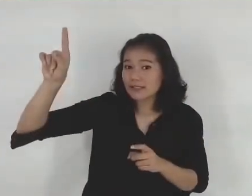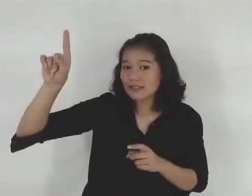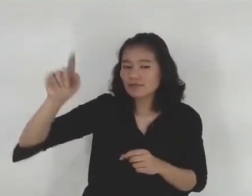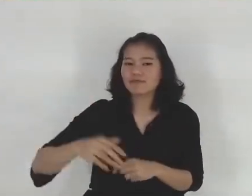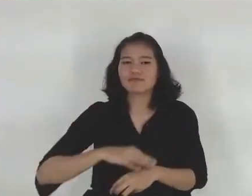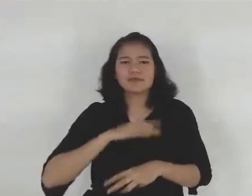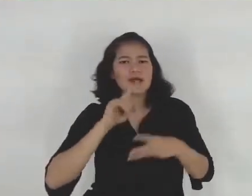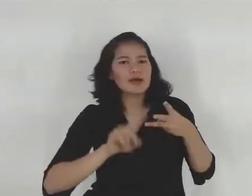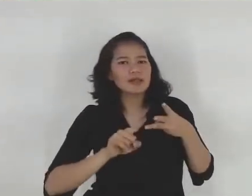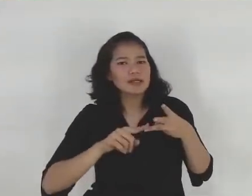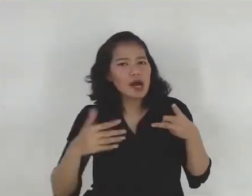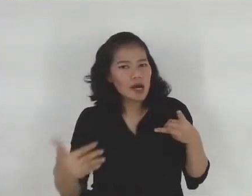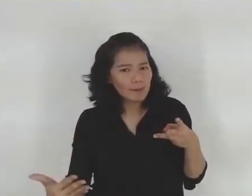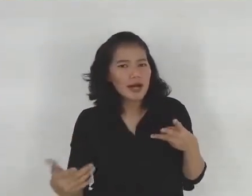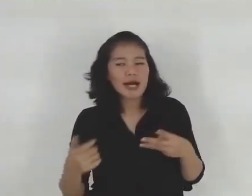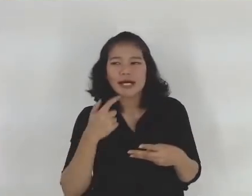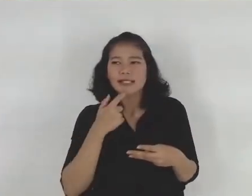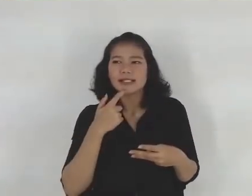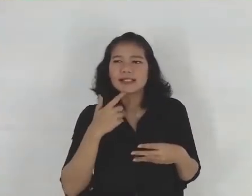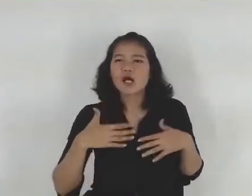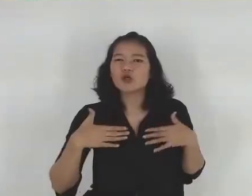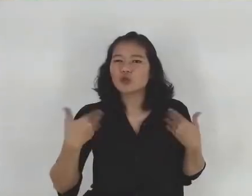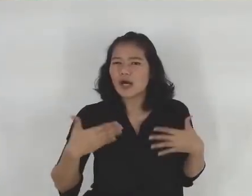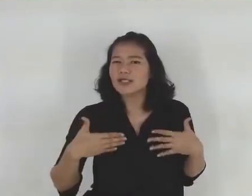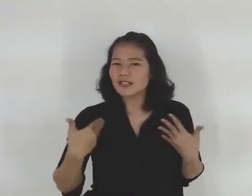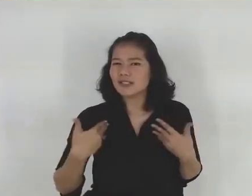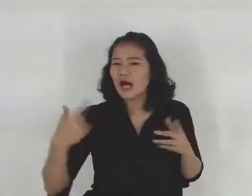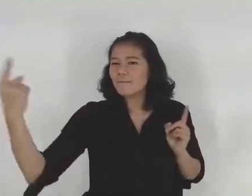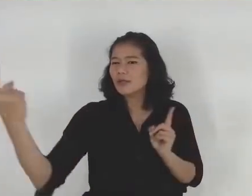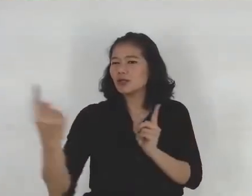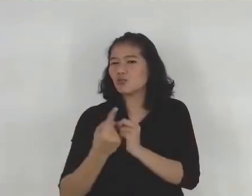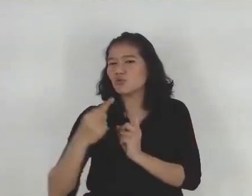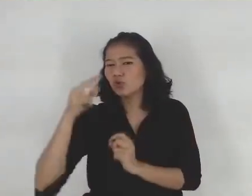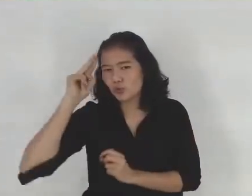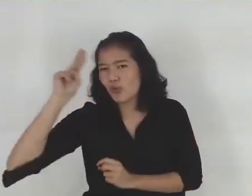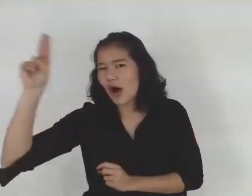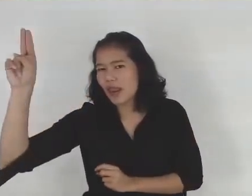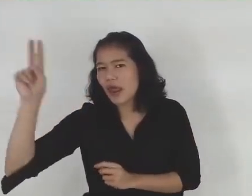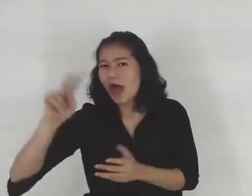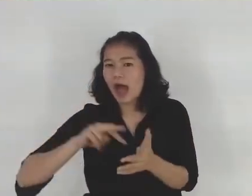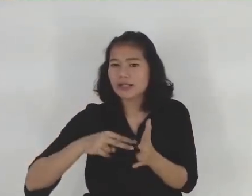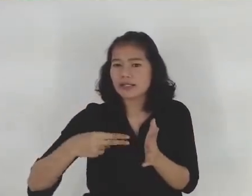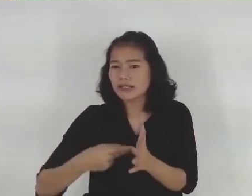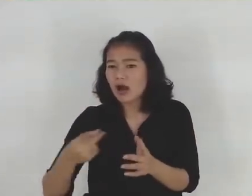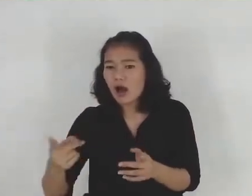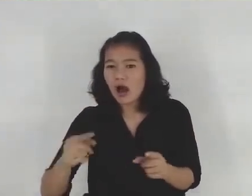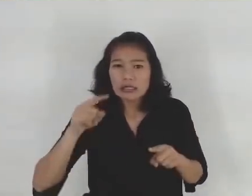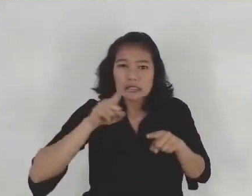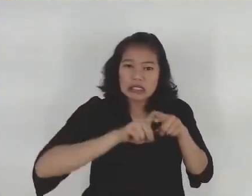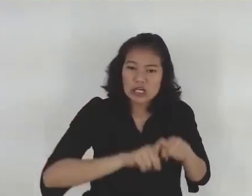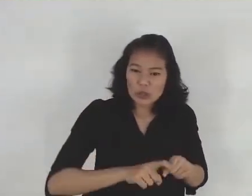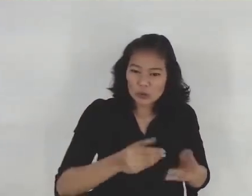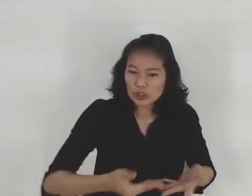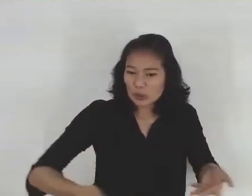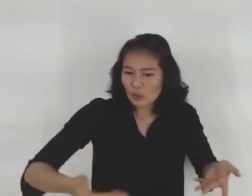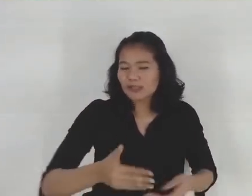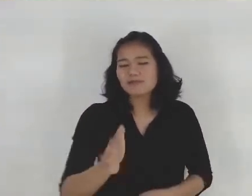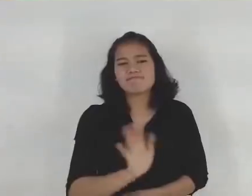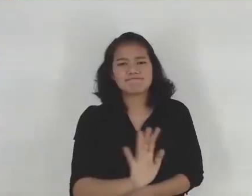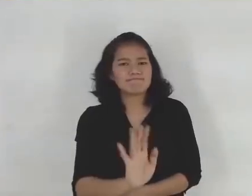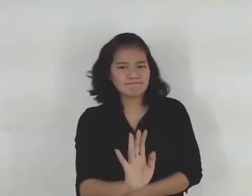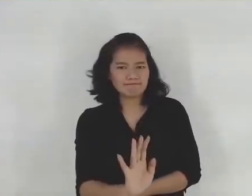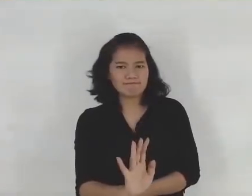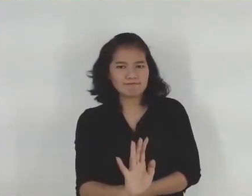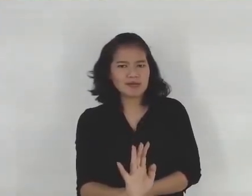lalu yang ketiga sukacita perjumpaan dalam Tuhan tidak tergantung pada keadaan sekitar